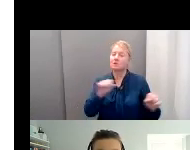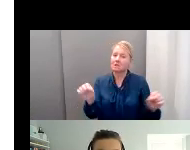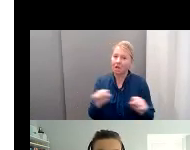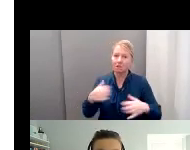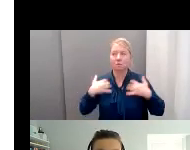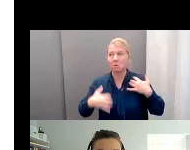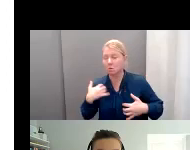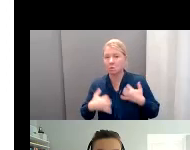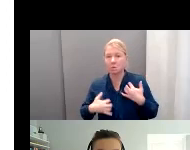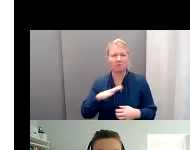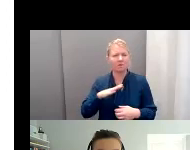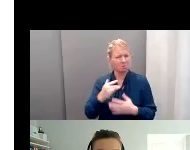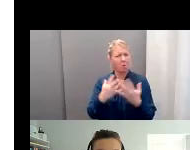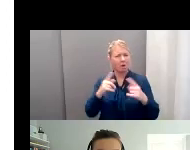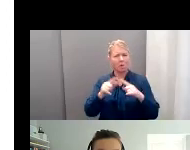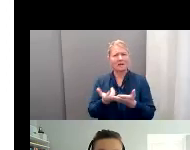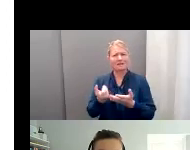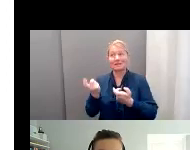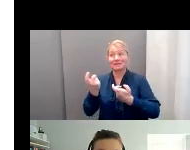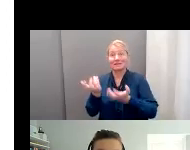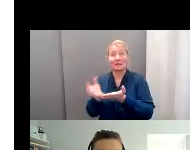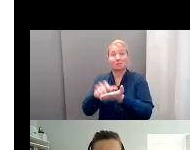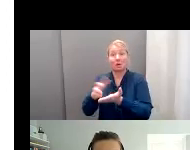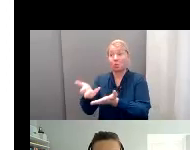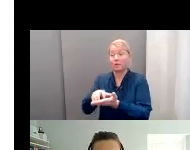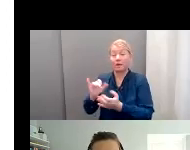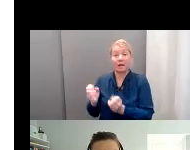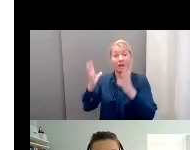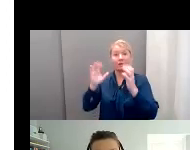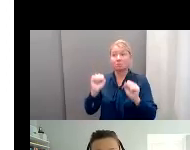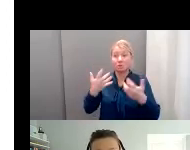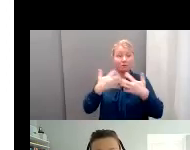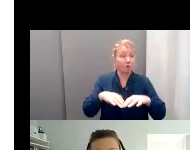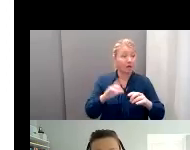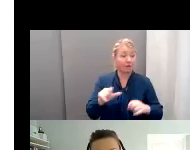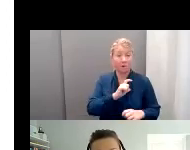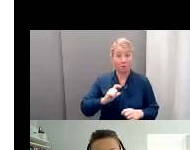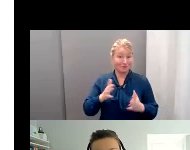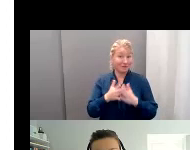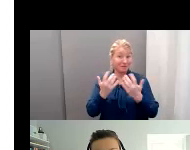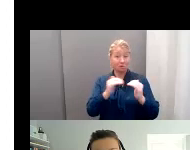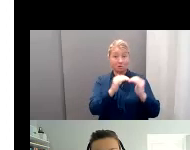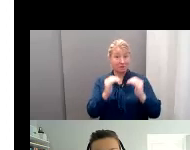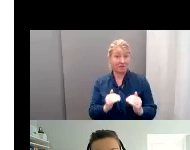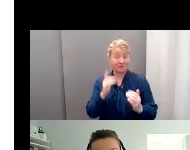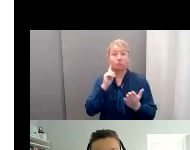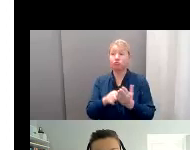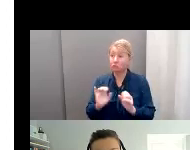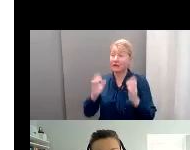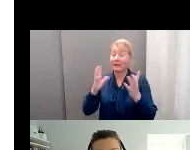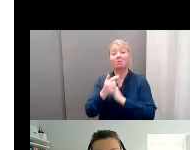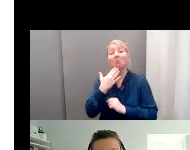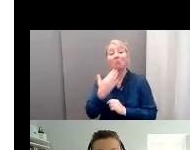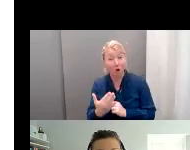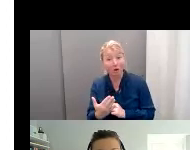många omständigheter i livet som ska fungera för oss med funktionsnedsättning för att livet ska vara riktigt bra. Och